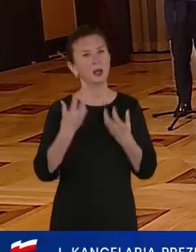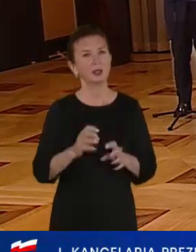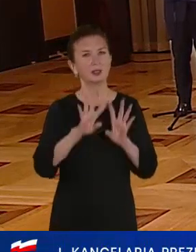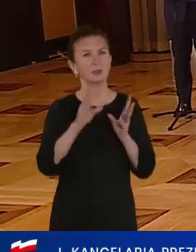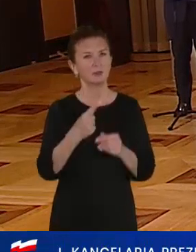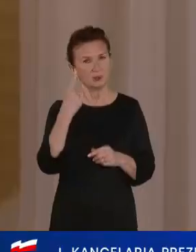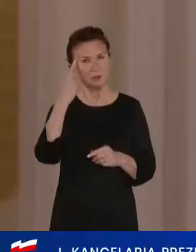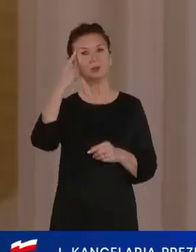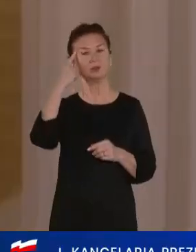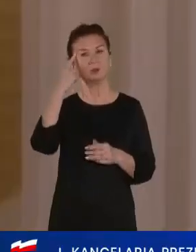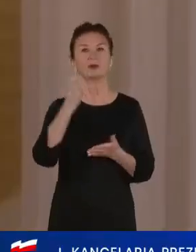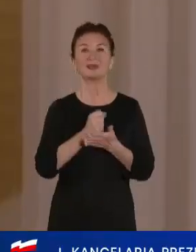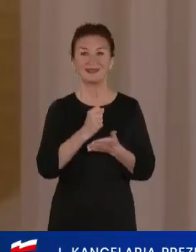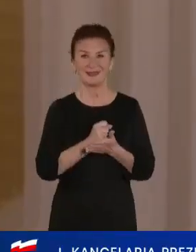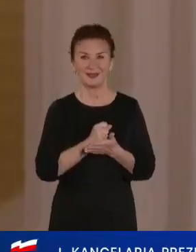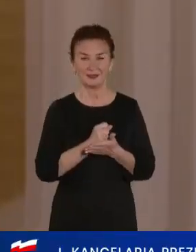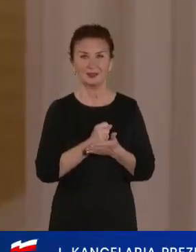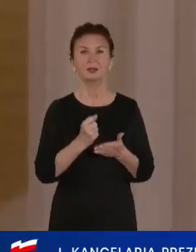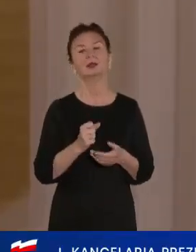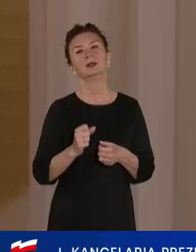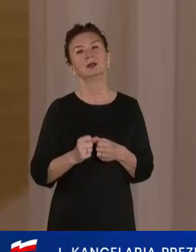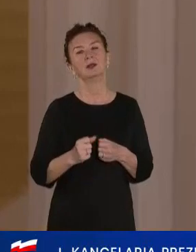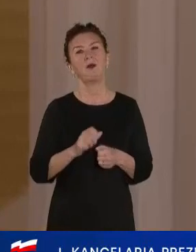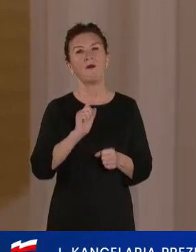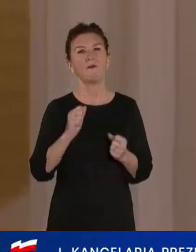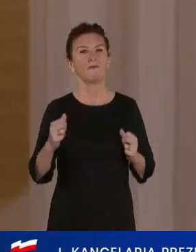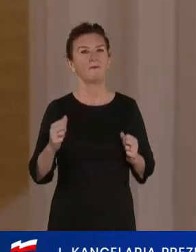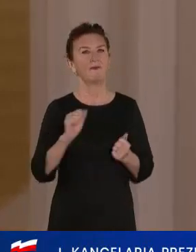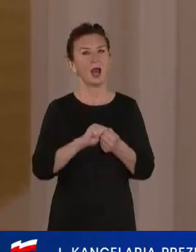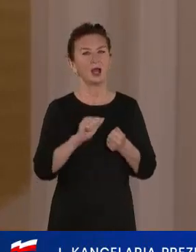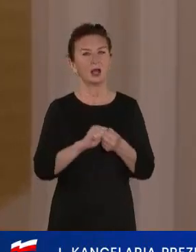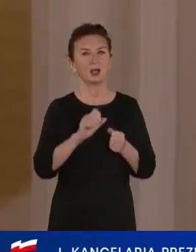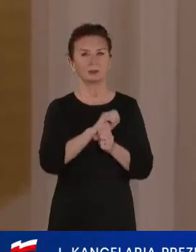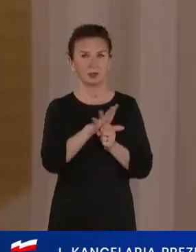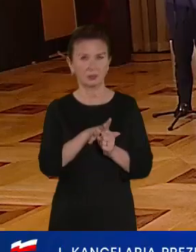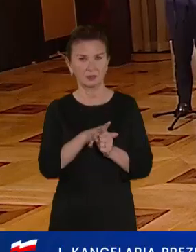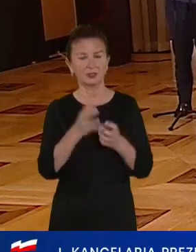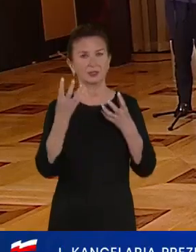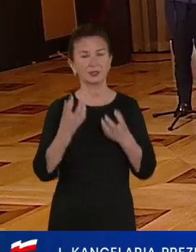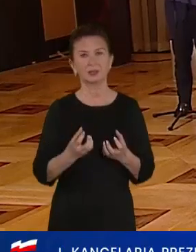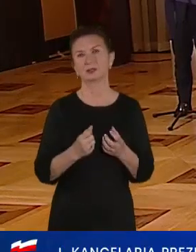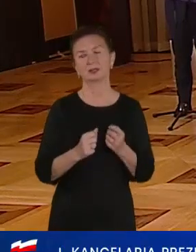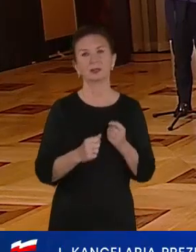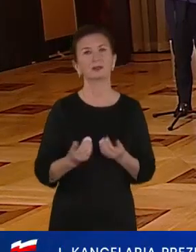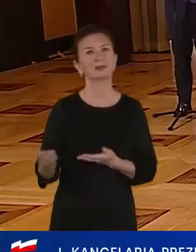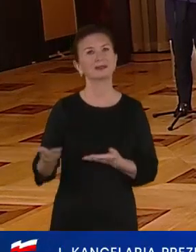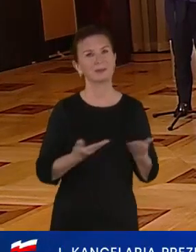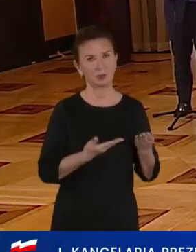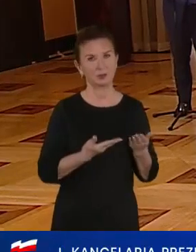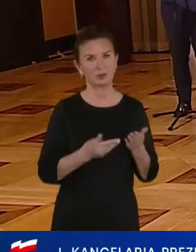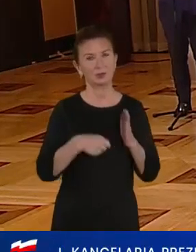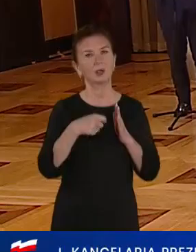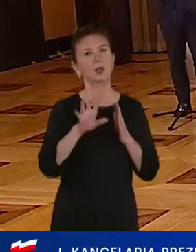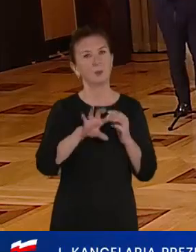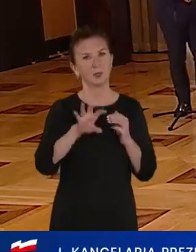są związane z walką z tym koronawirusem. Dlatego chcę Państwa zaprosić do obejrzenia krótkiej animacji, krótkiego spotu na ten